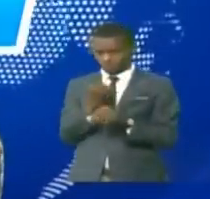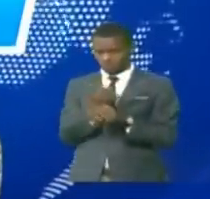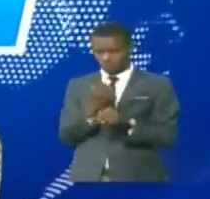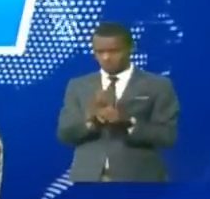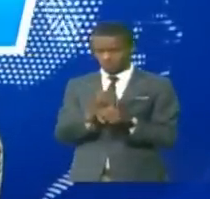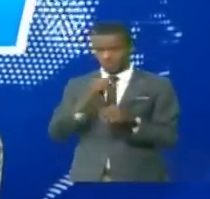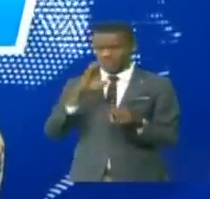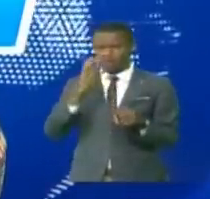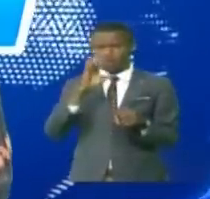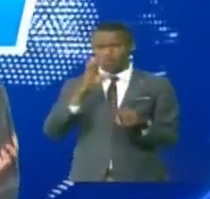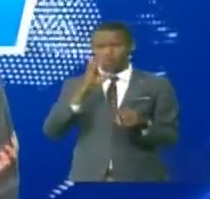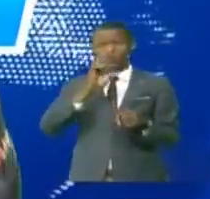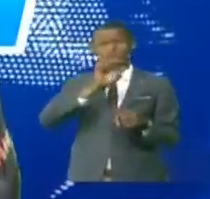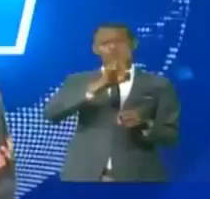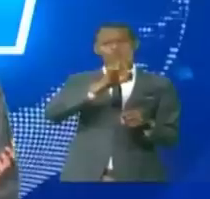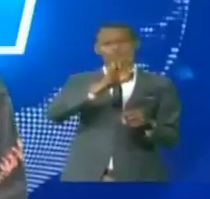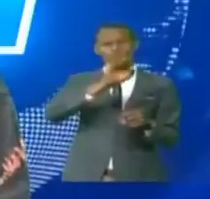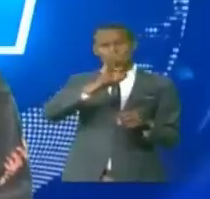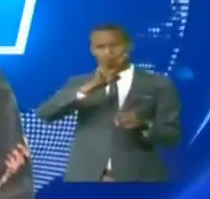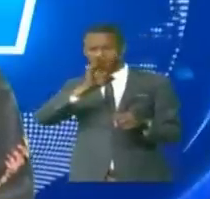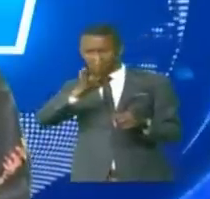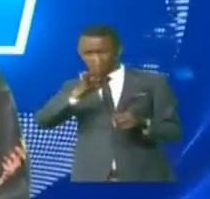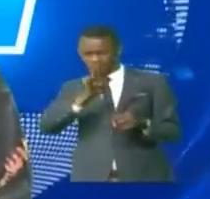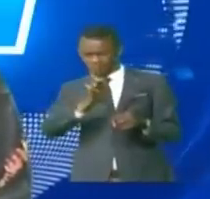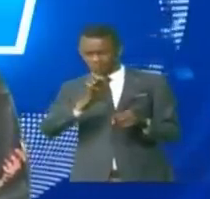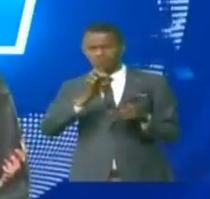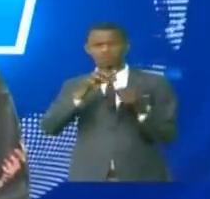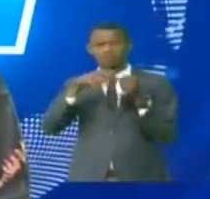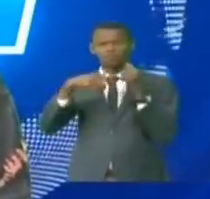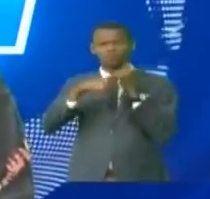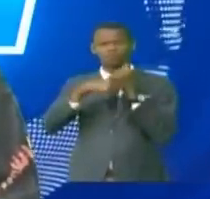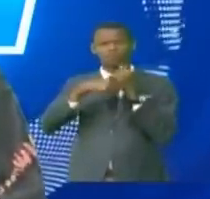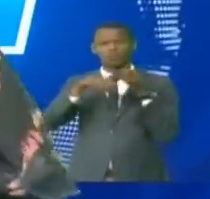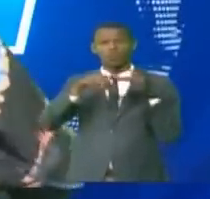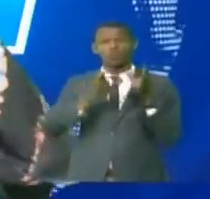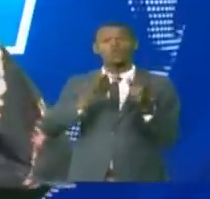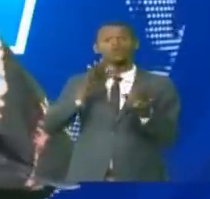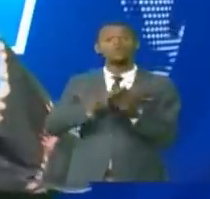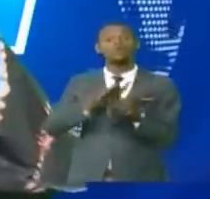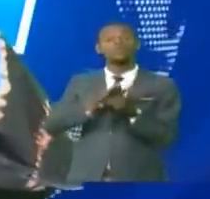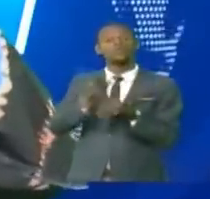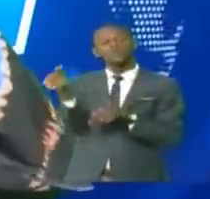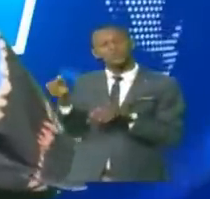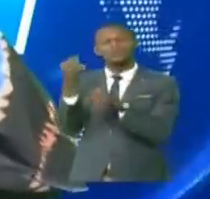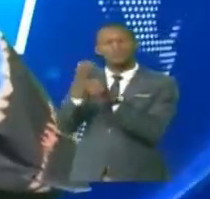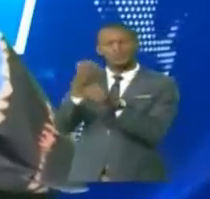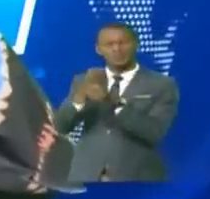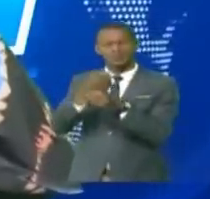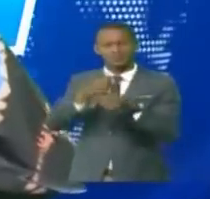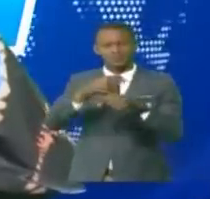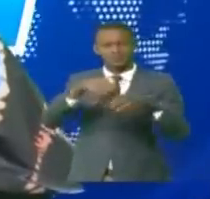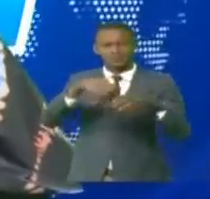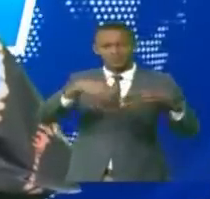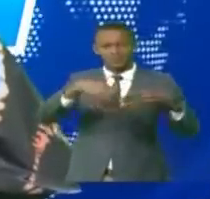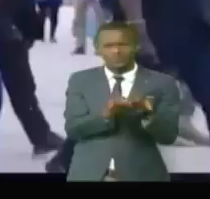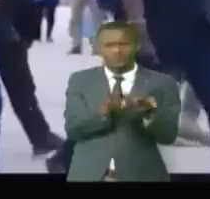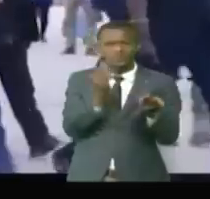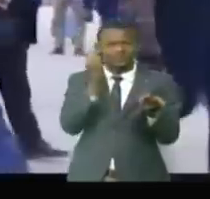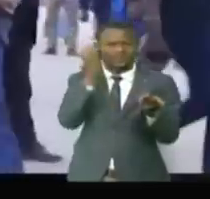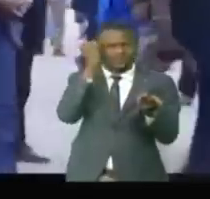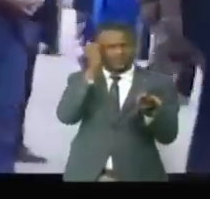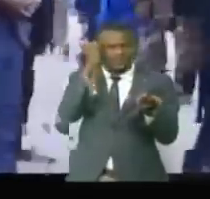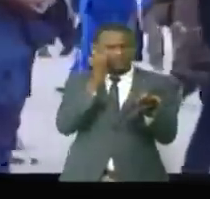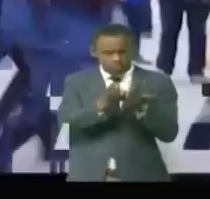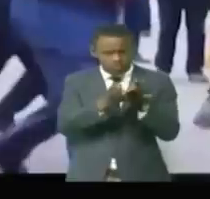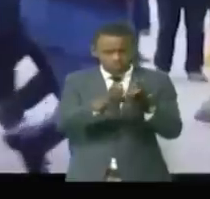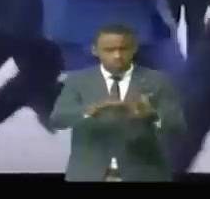plusieurs Congolais. L'inauguration de ce port sec relancera ainsi l'économie dans cette partie de la RDC. La